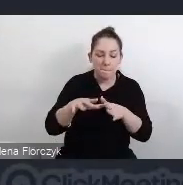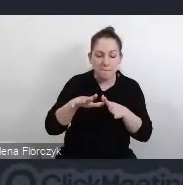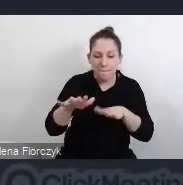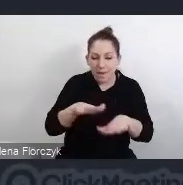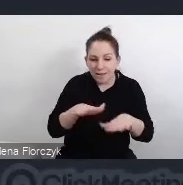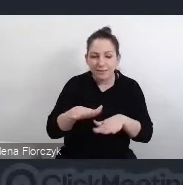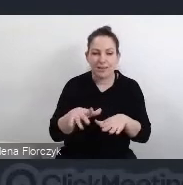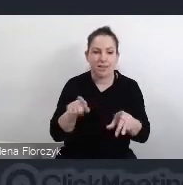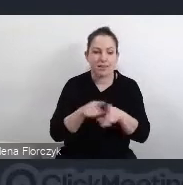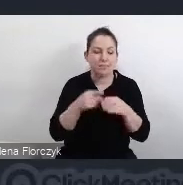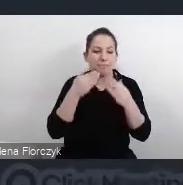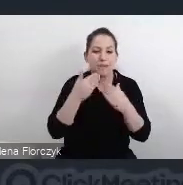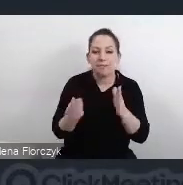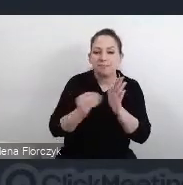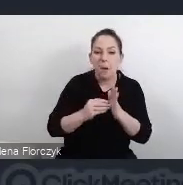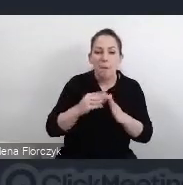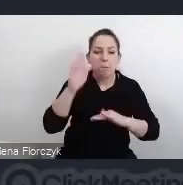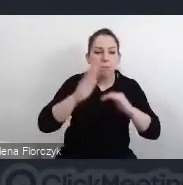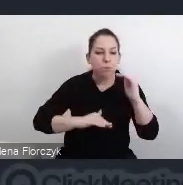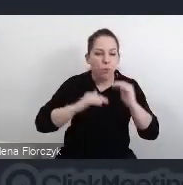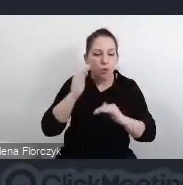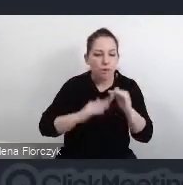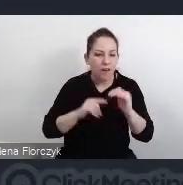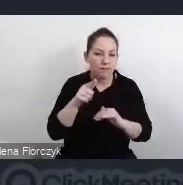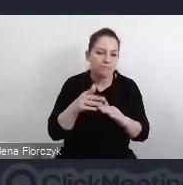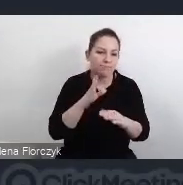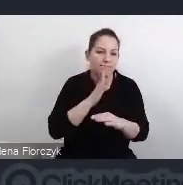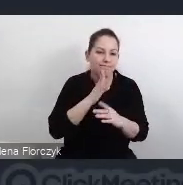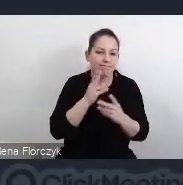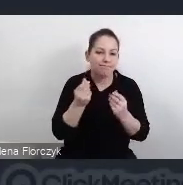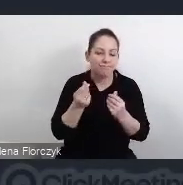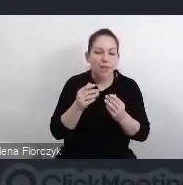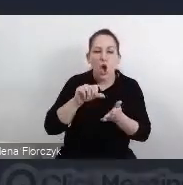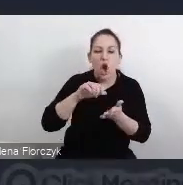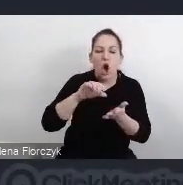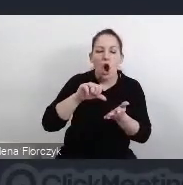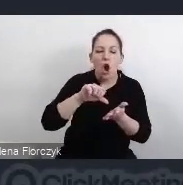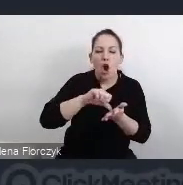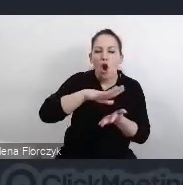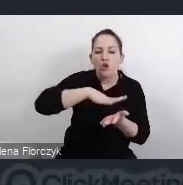poprzez budowę coś w rodzaju takiego ośrodka,